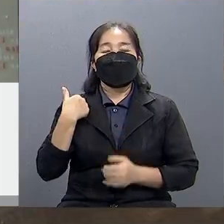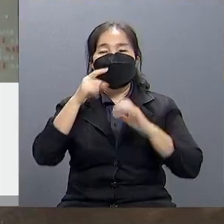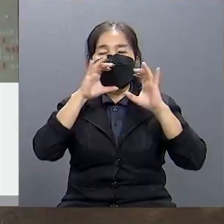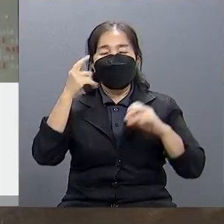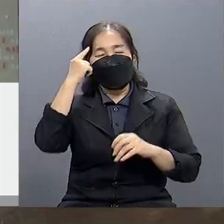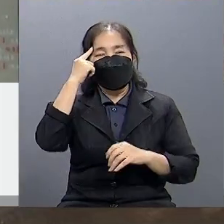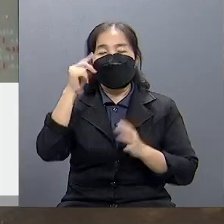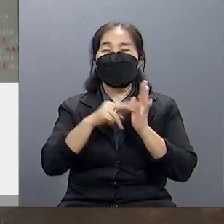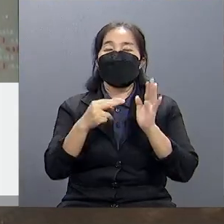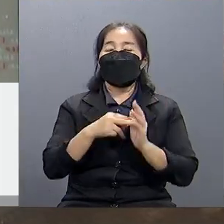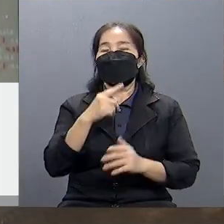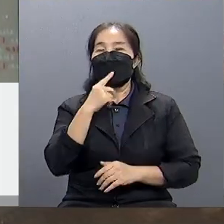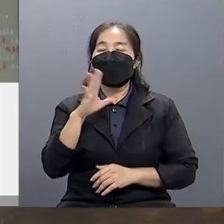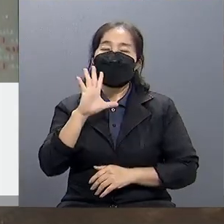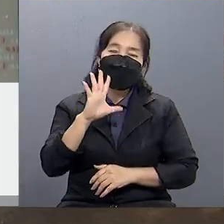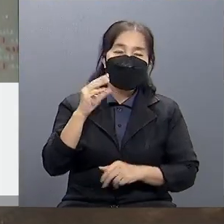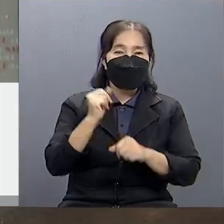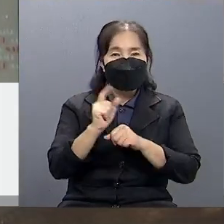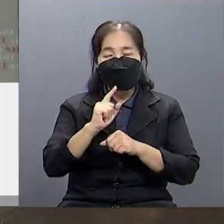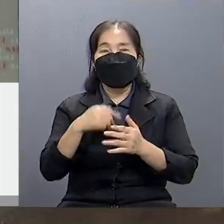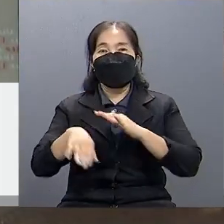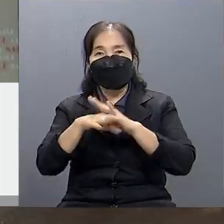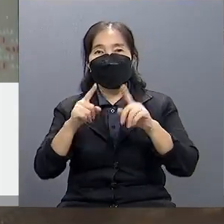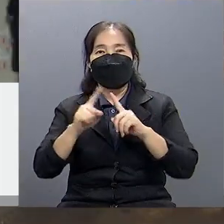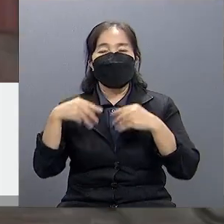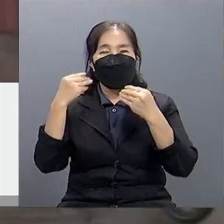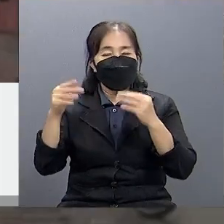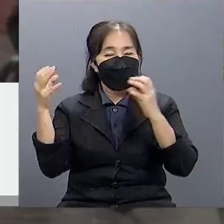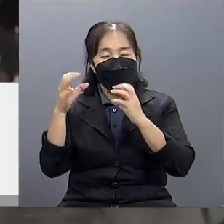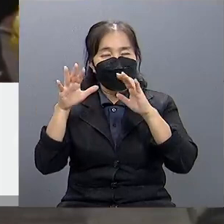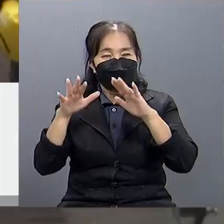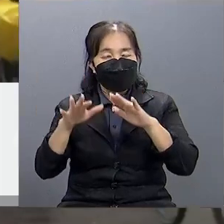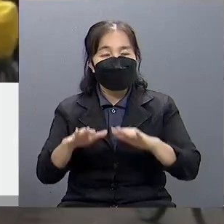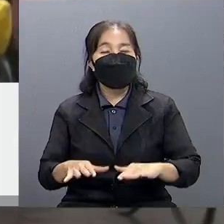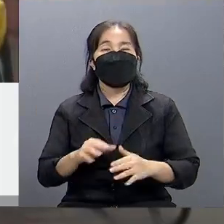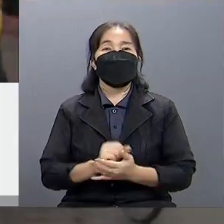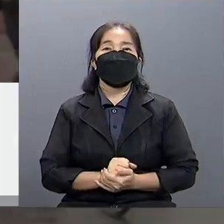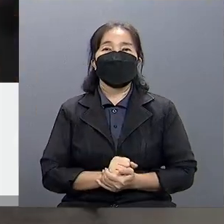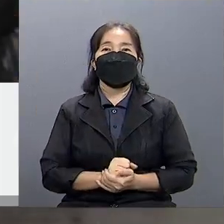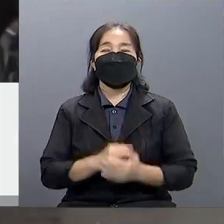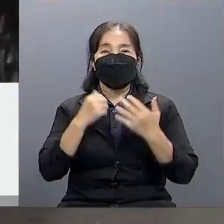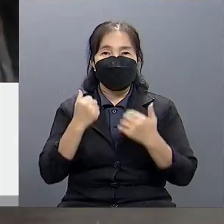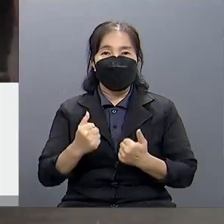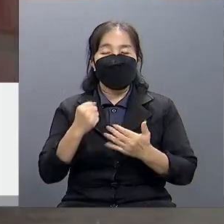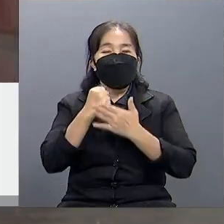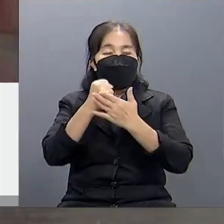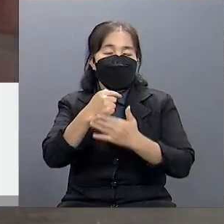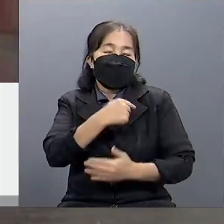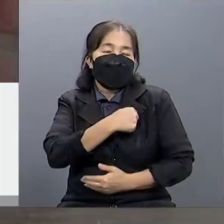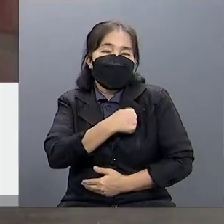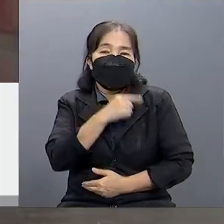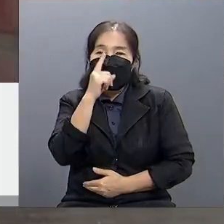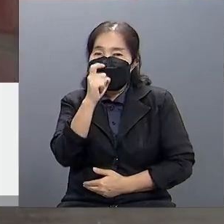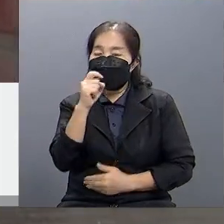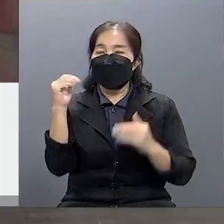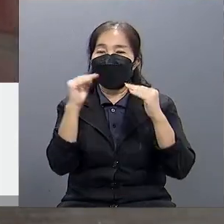พขั้นพื้นฐานแล้วก็ลดความสำคัญของการตรวจสอบถ่วงดุลลงค่ะซึ่งนี่จะบั่นทอนสิทธิมนุษยชนแล้วก็ประชาธิปไต